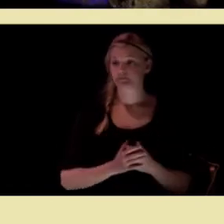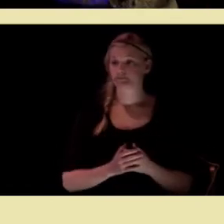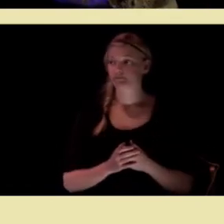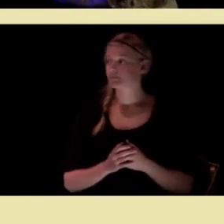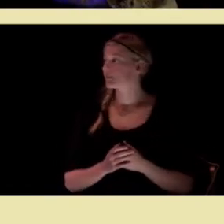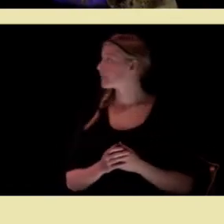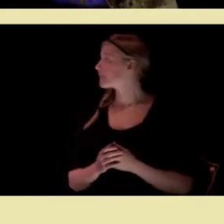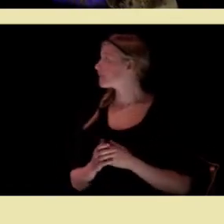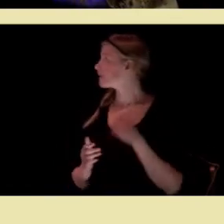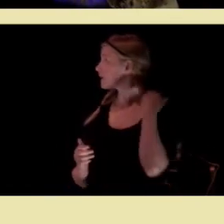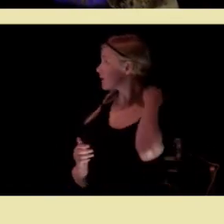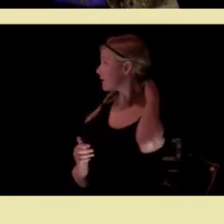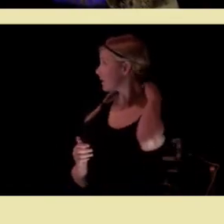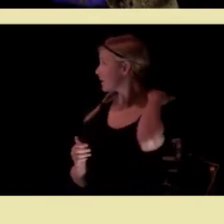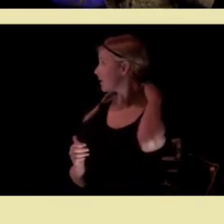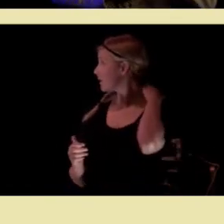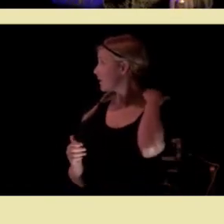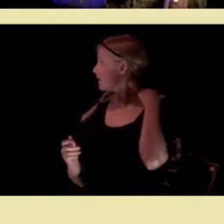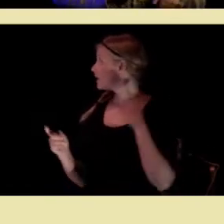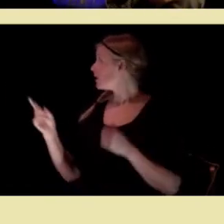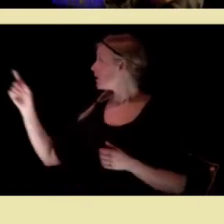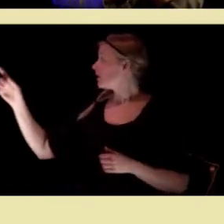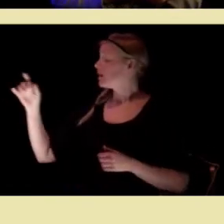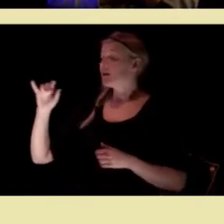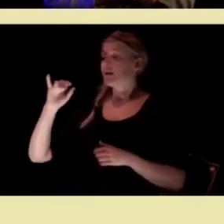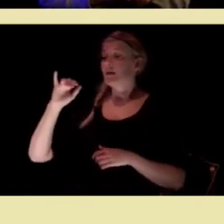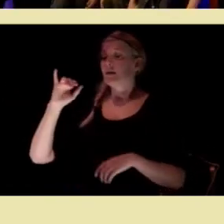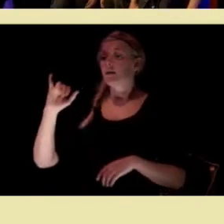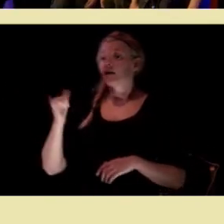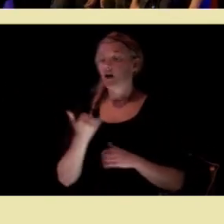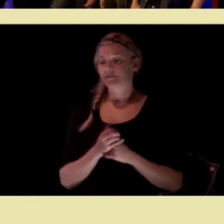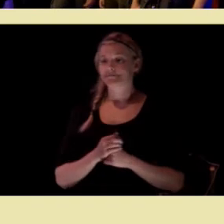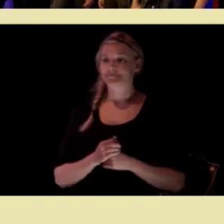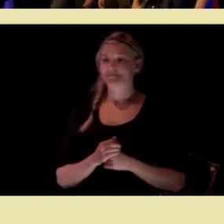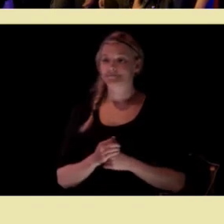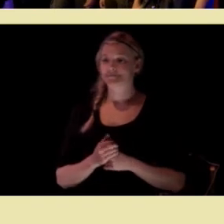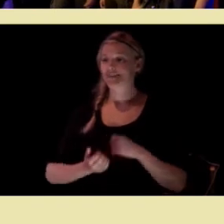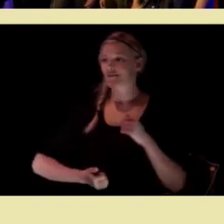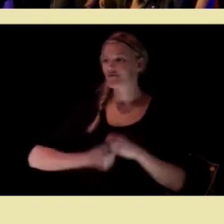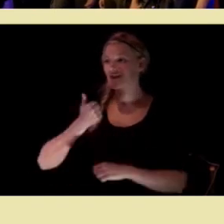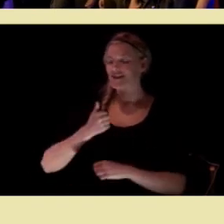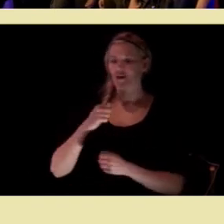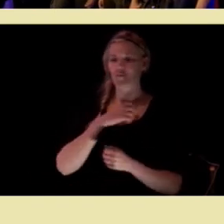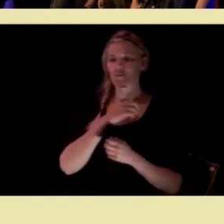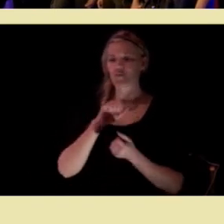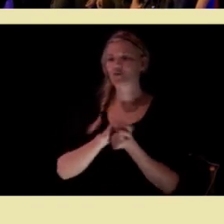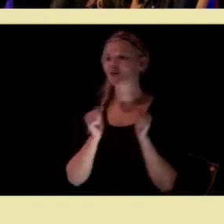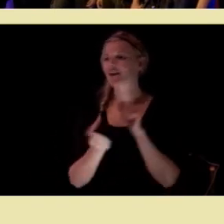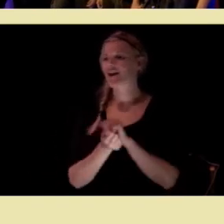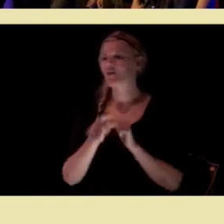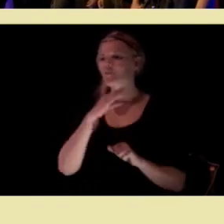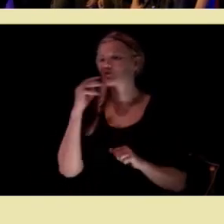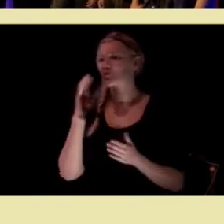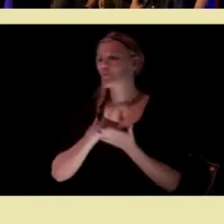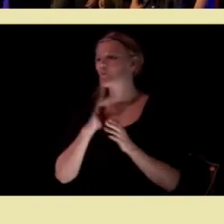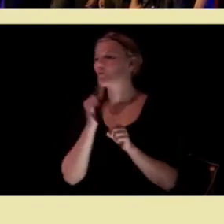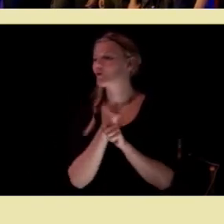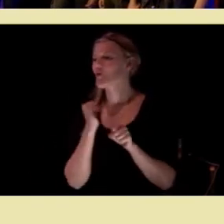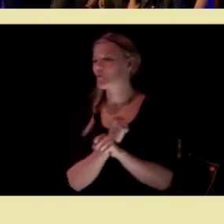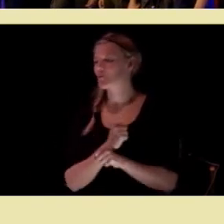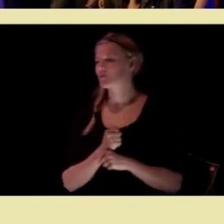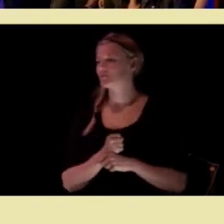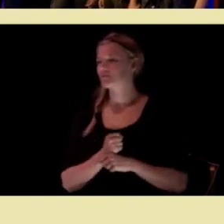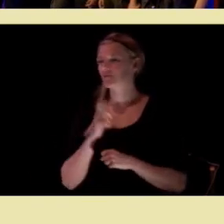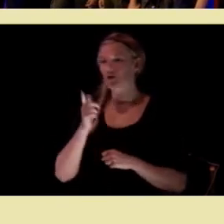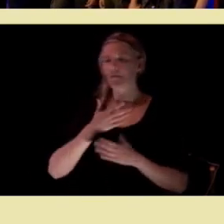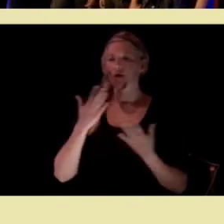Ja, som sagt. Jeg tror det veldig viktig at politikerne har det gøy på jobb. Fordi at jeg